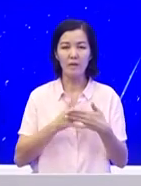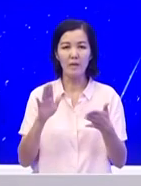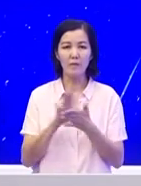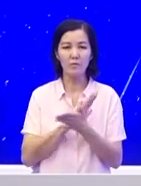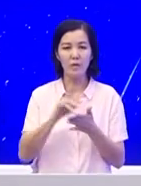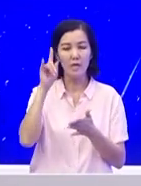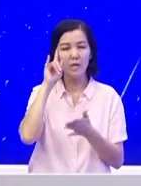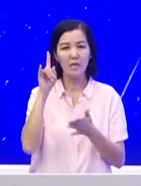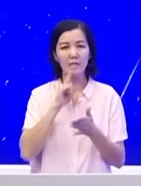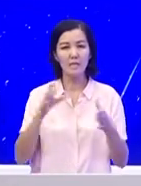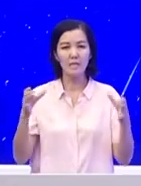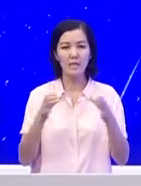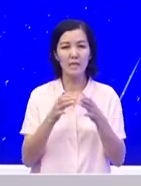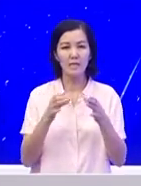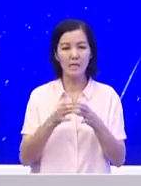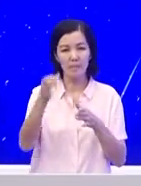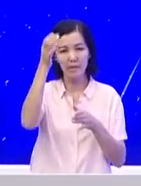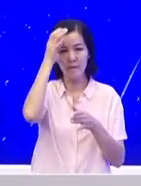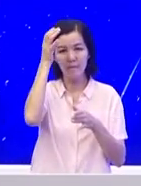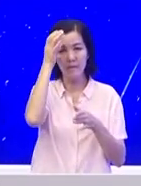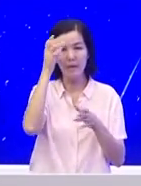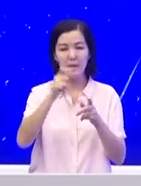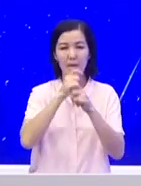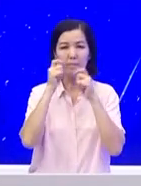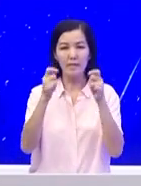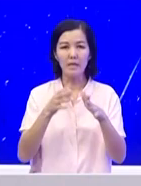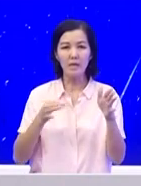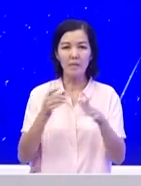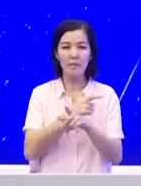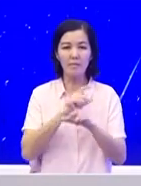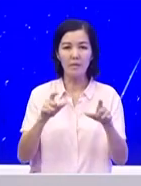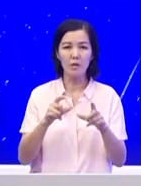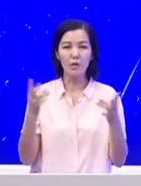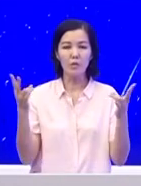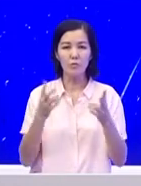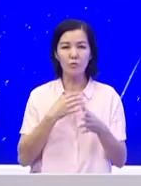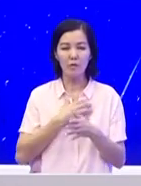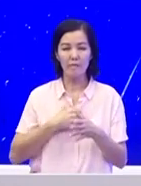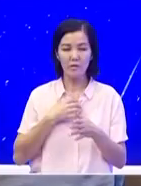Казахстанской ассоциации непрерывного образования. Их подарок областной больнице пришелся как нельзя кстати.